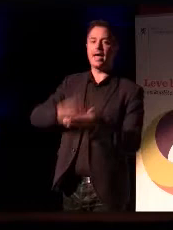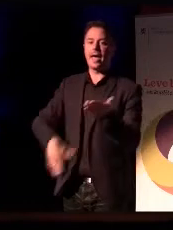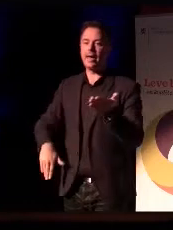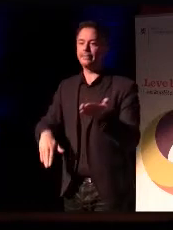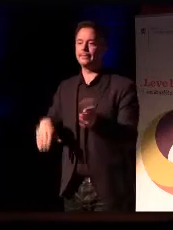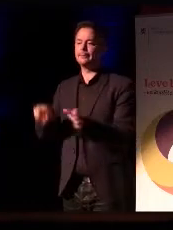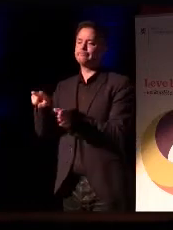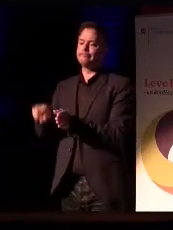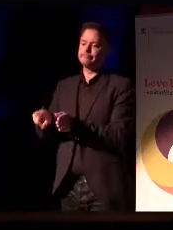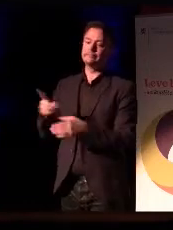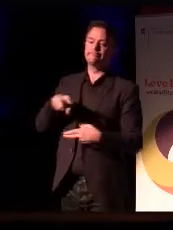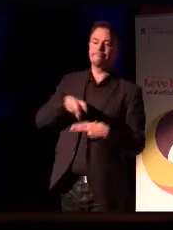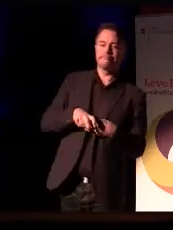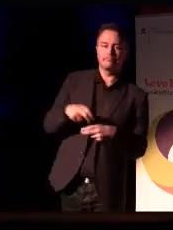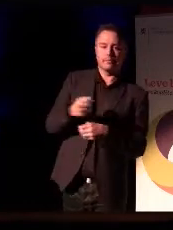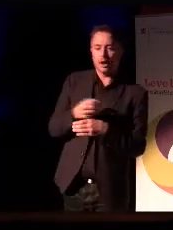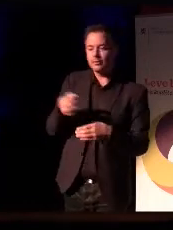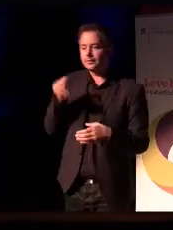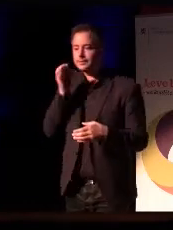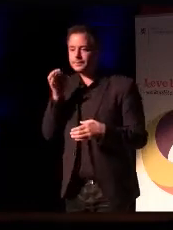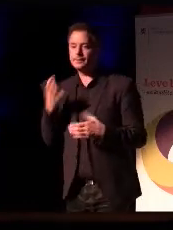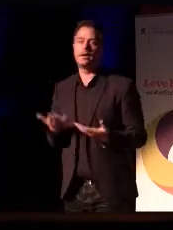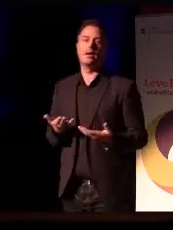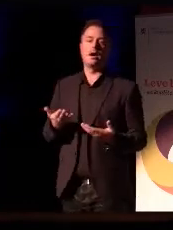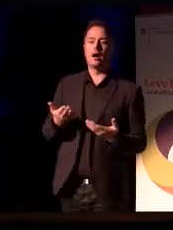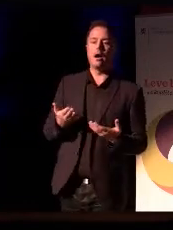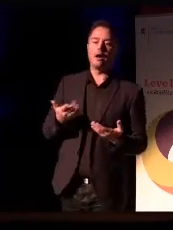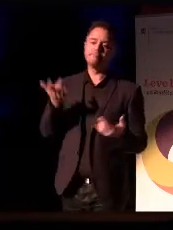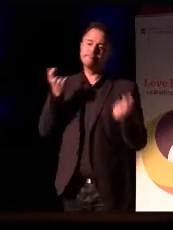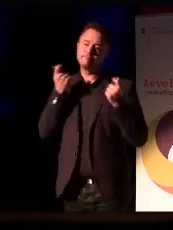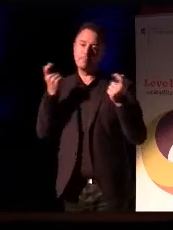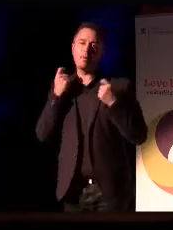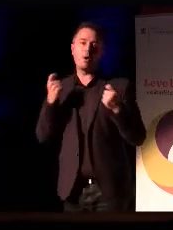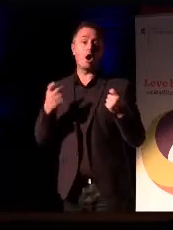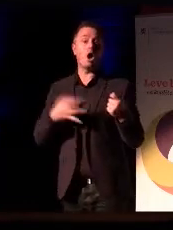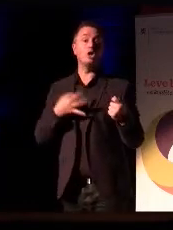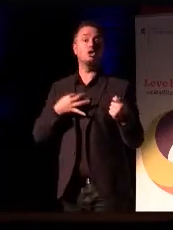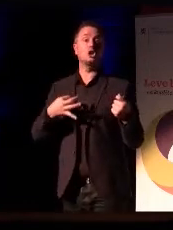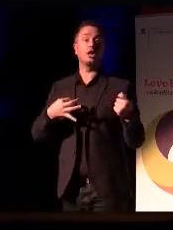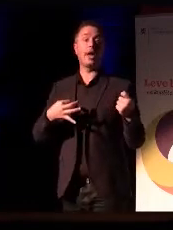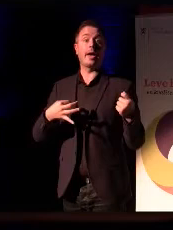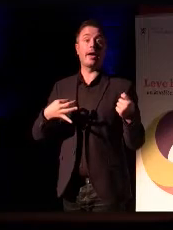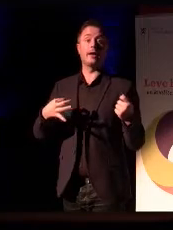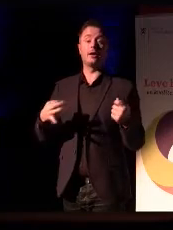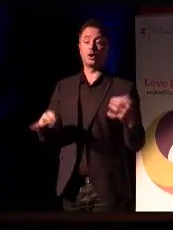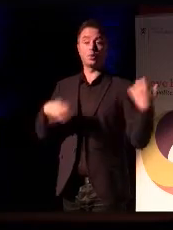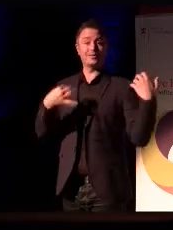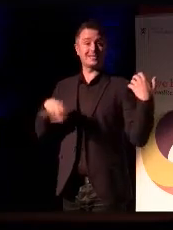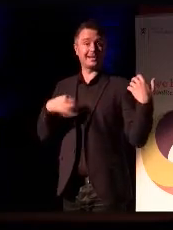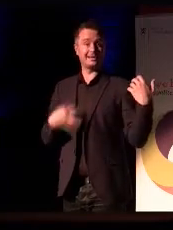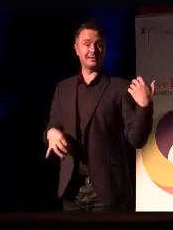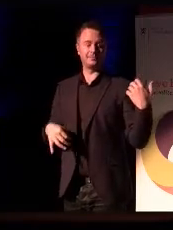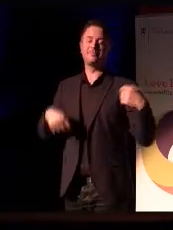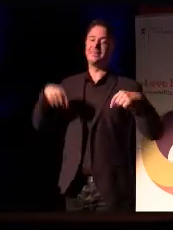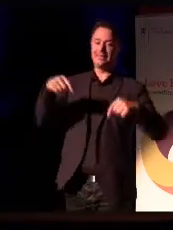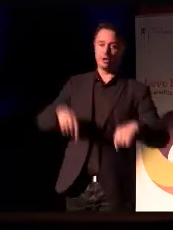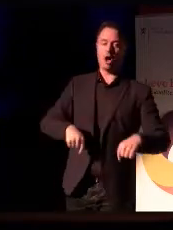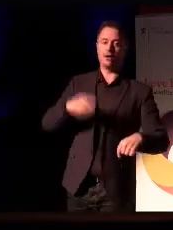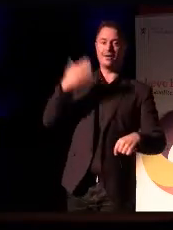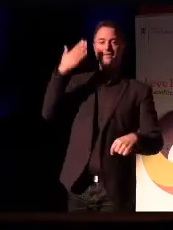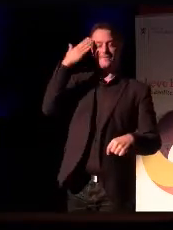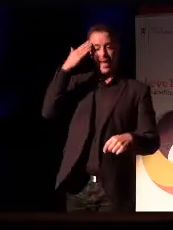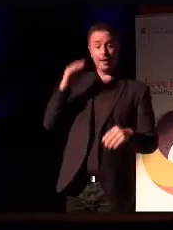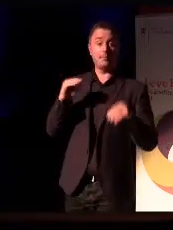kanskje høre på ønskekonserten. I dag vet vi bedre, og heldigvis for det. Vi vet at selv de